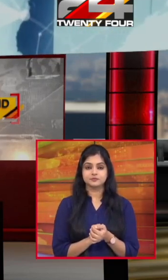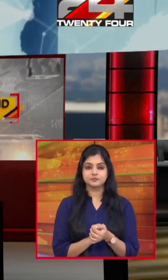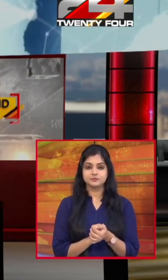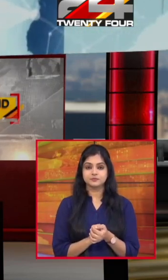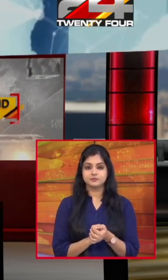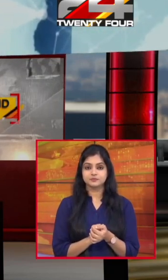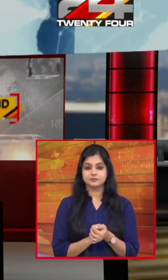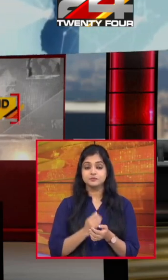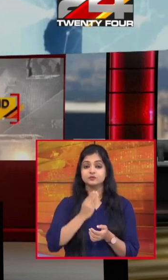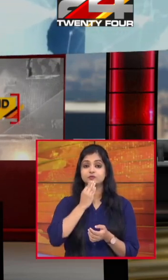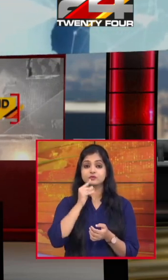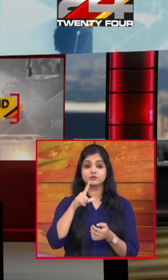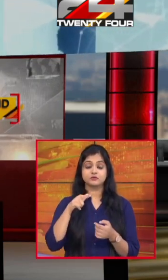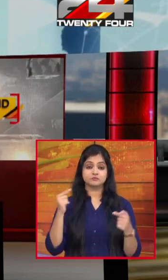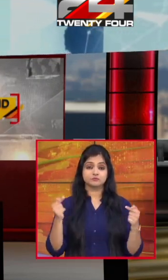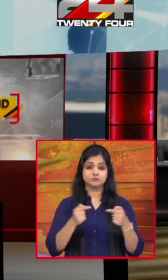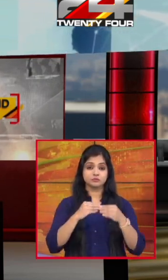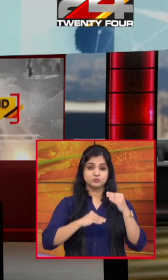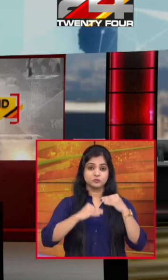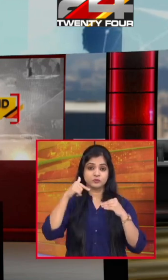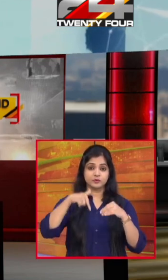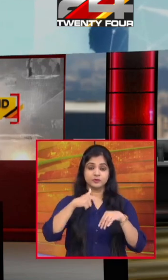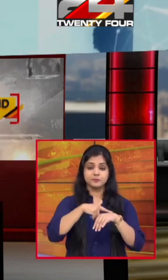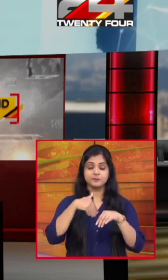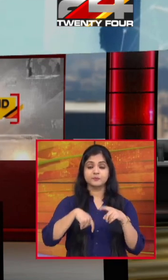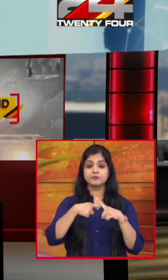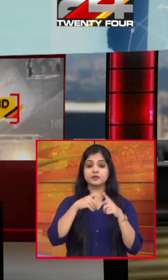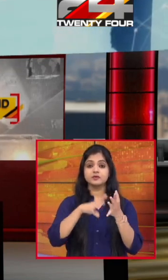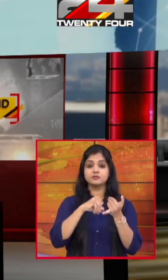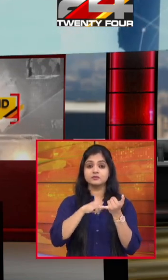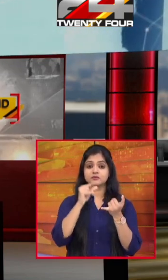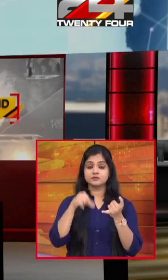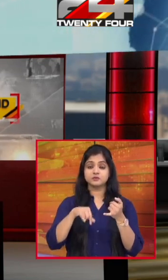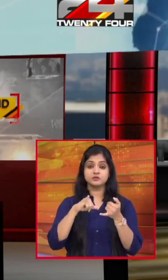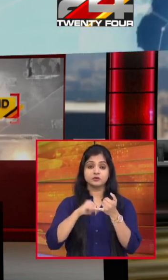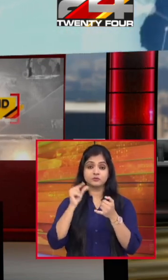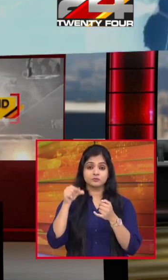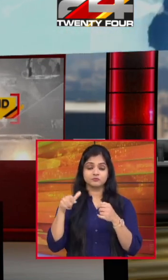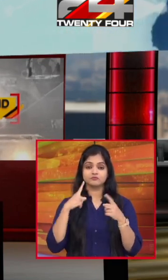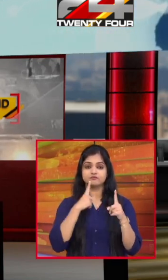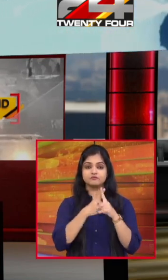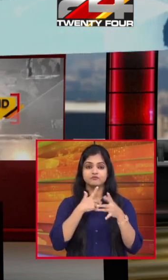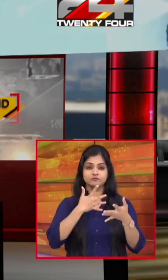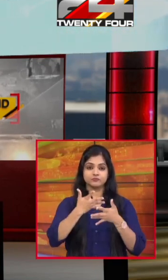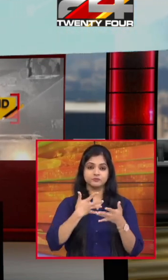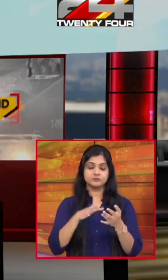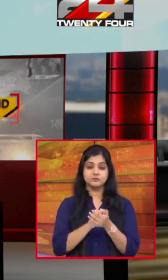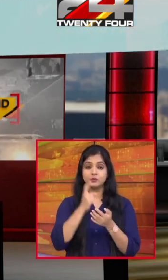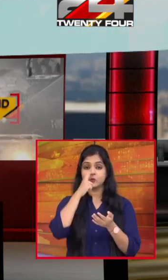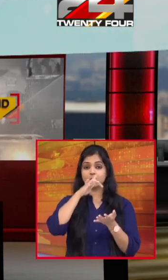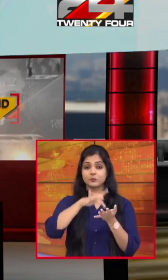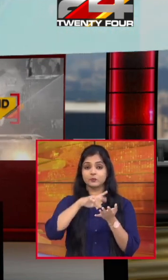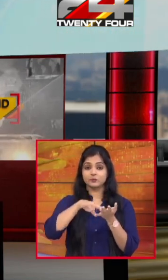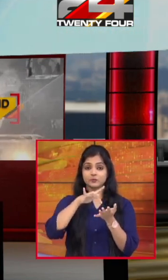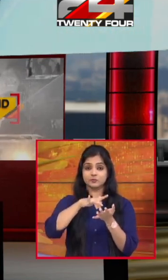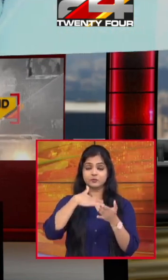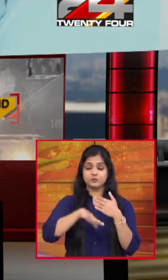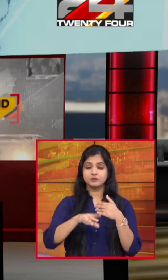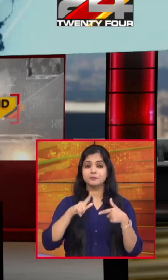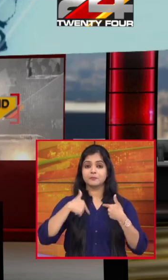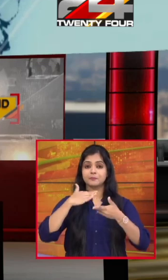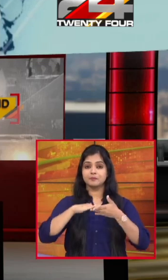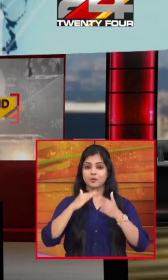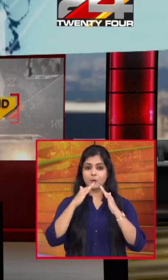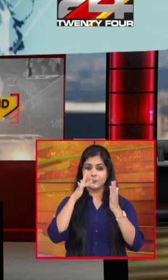വിശദമായി. മുസ്ലിം ലീഗിൽ ചേരിപ്പോര് രൂക്ഷമാകുന്നതിനിടെ കെ എം ഷാജി സാദിഖലി തങ്ങളുമായി കൂടിക്കാഴ്ച നടത്തി. കോഴിക്കോട് നാദാപുരത്തെ വിവാഹ